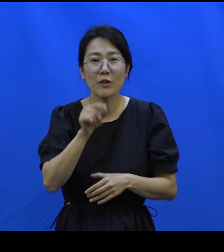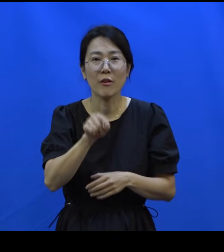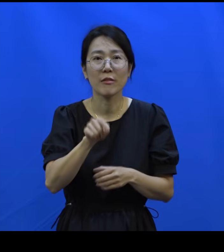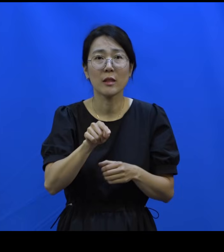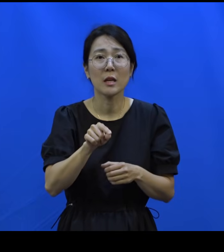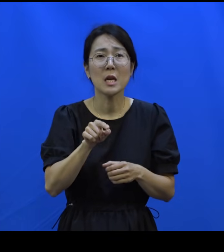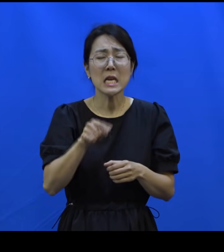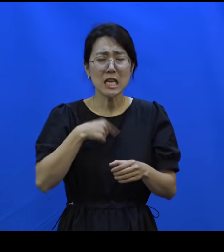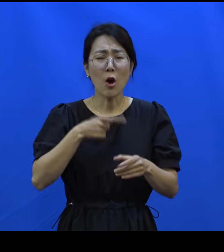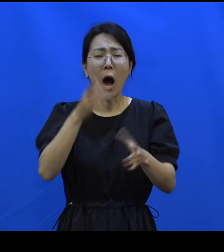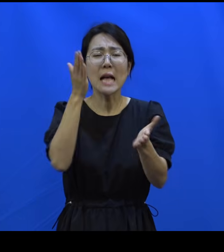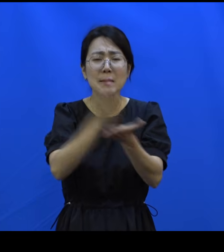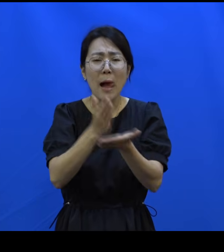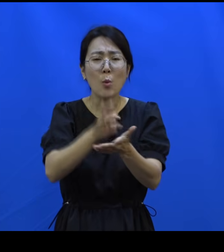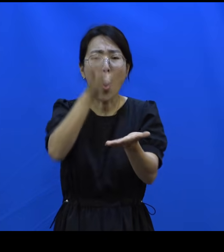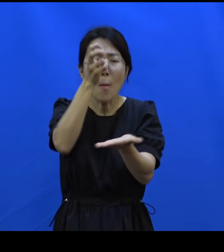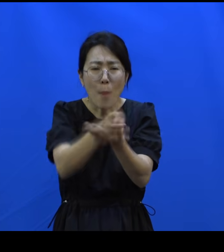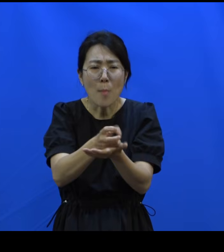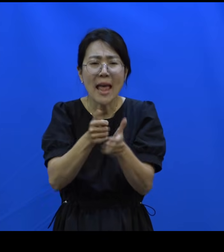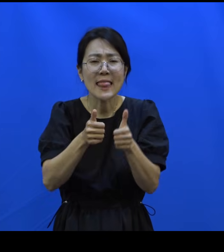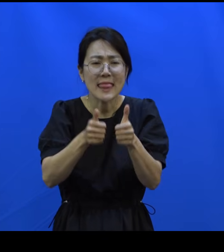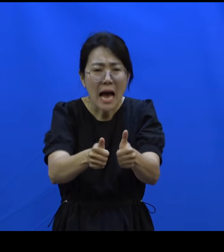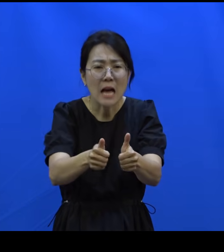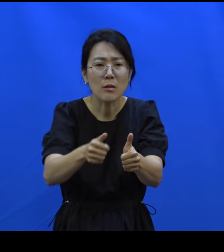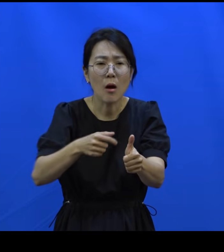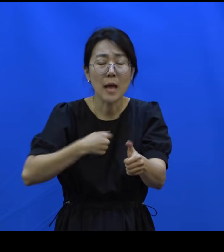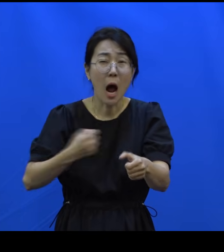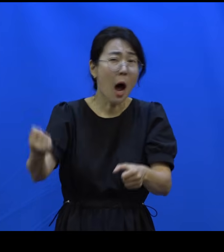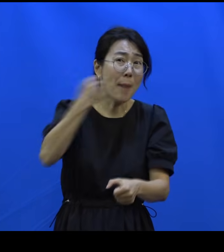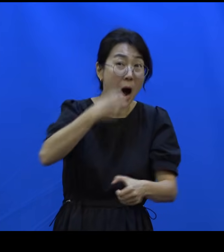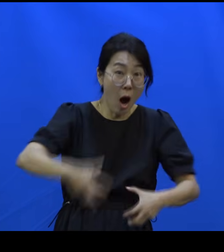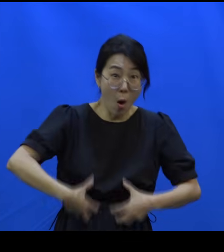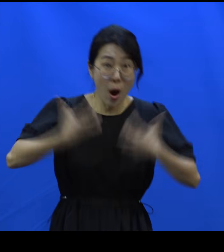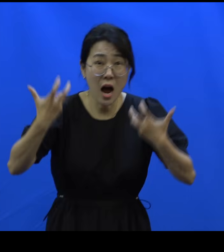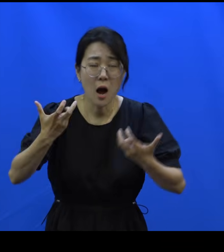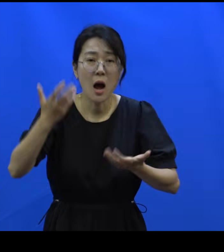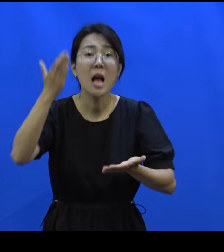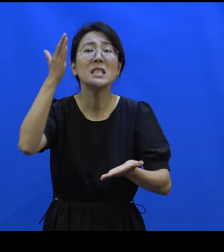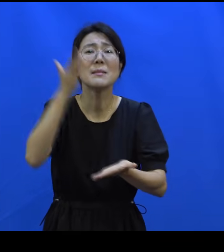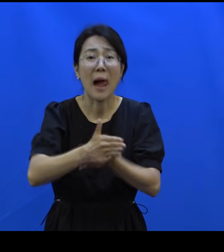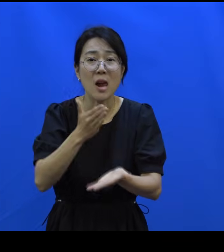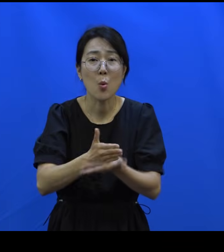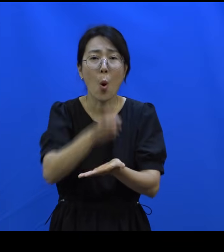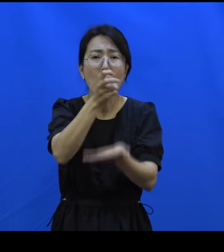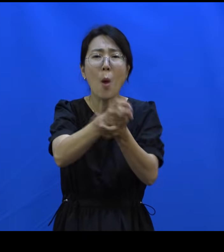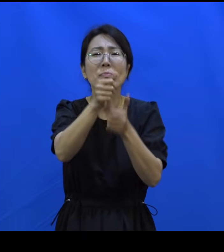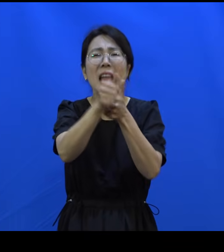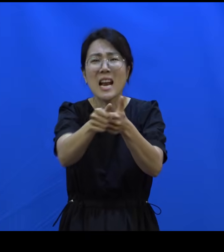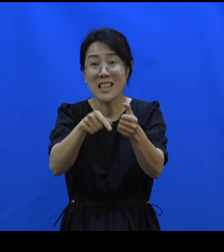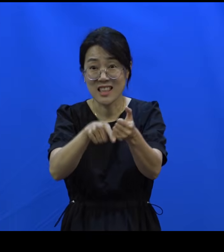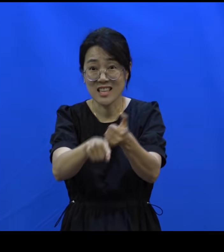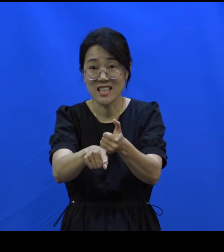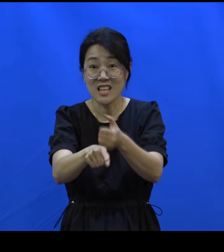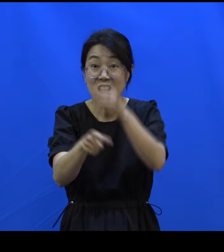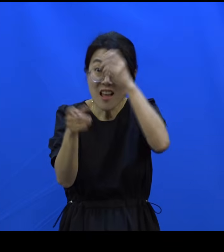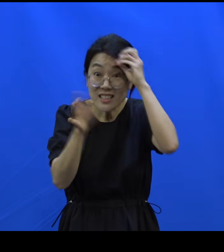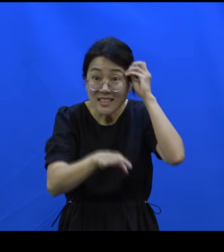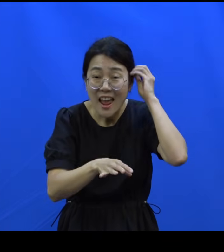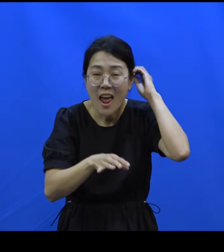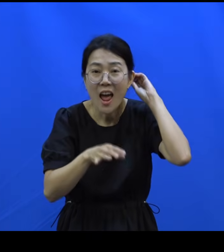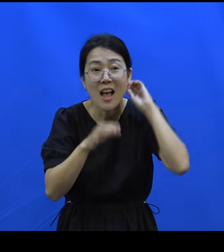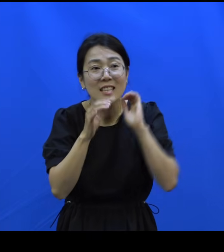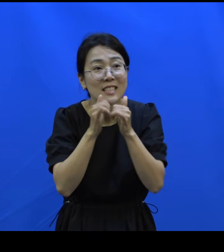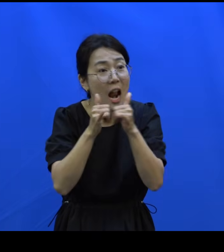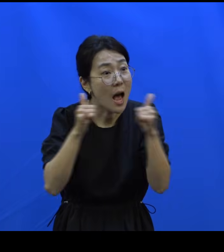법을 사용했습니다. 이 법이라는 게 항상 그래요. 법에 이게 틈이 있거든요. 그것을 어떻게 하면